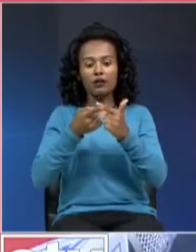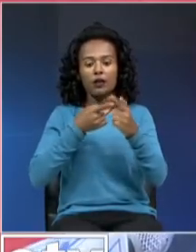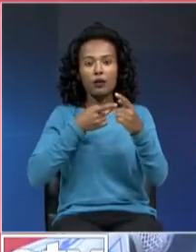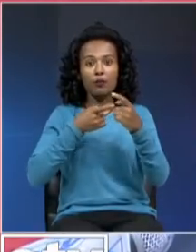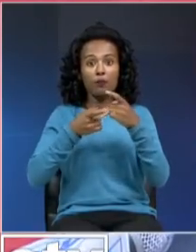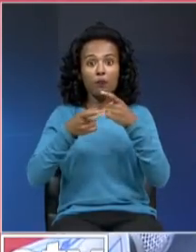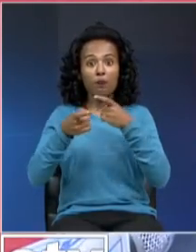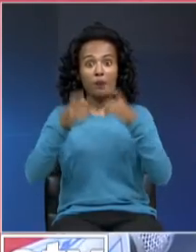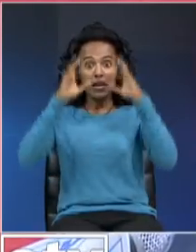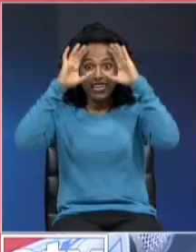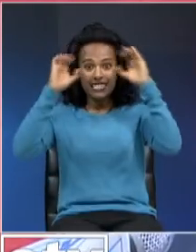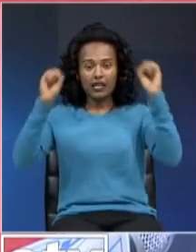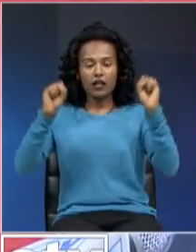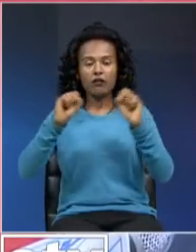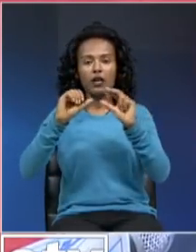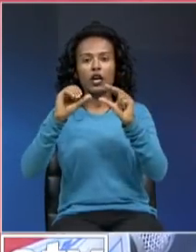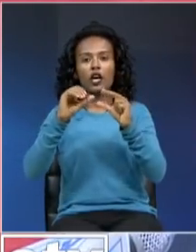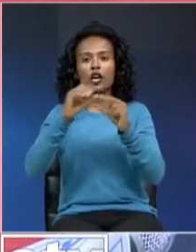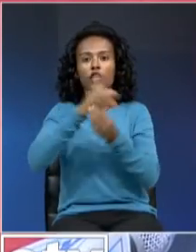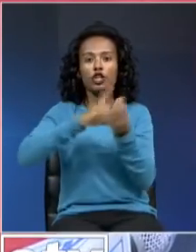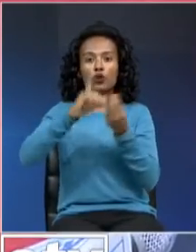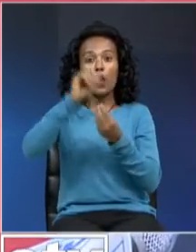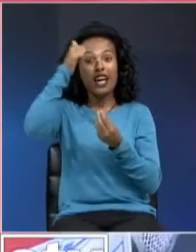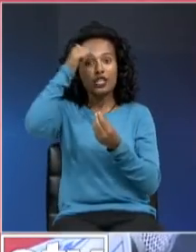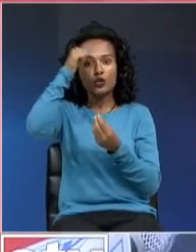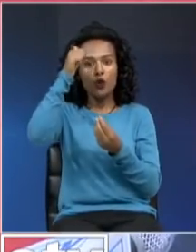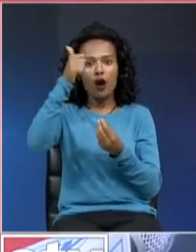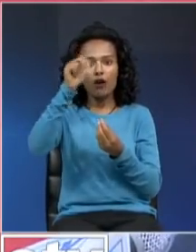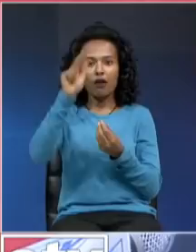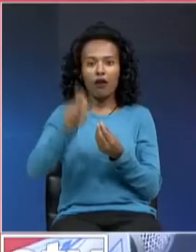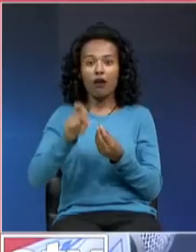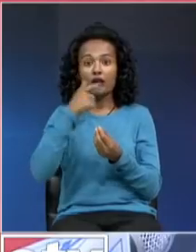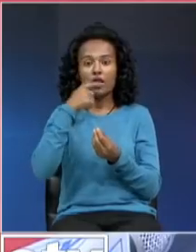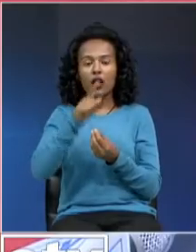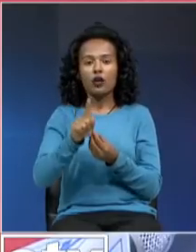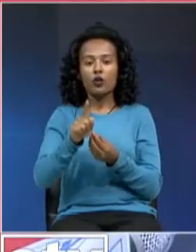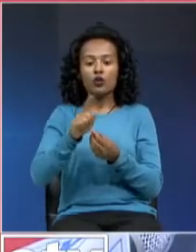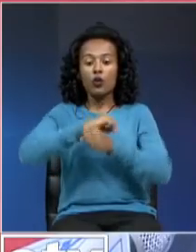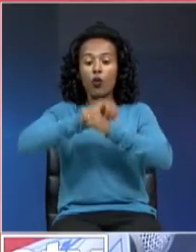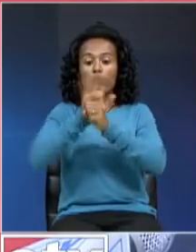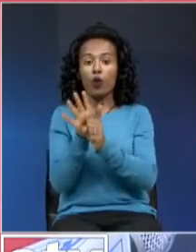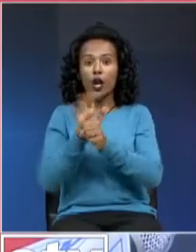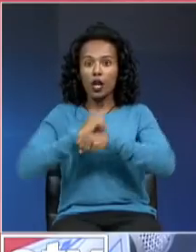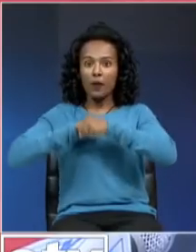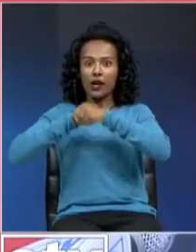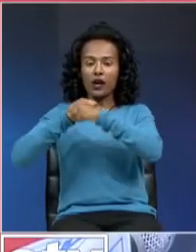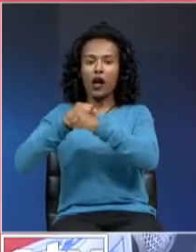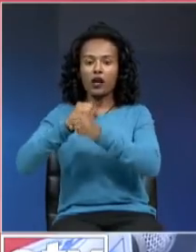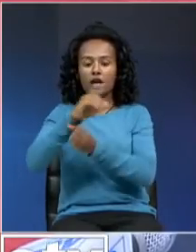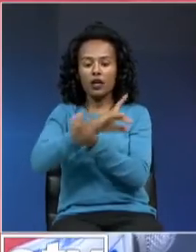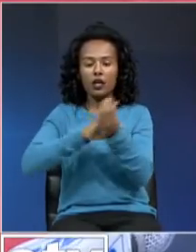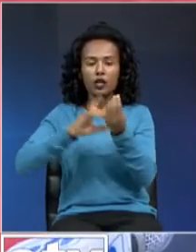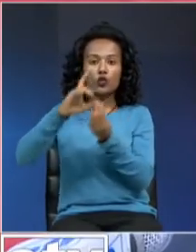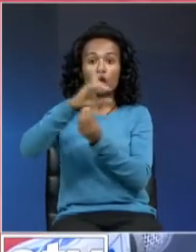ማዕረግ የክልሉ ማህበራዊ ክላስተር ኃላፊ አዲሱ አረጋ እንዳስታወቁት የኮሮና ቫይረስ ስርጭትን ለመከላከል ከክልል ወደ ክልልና በከተሞች